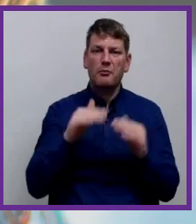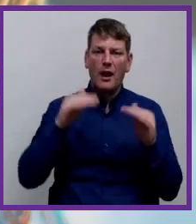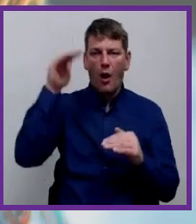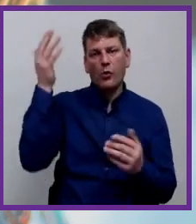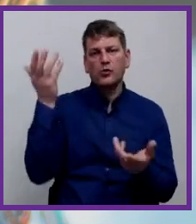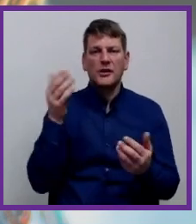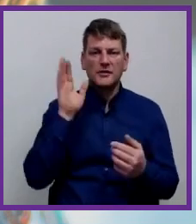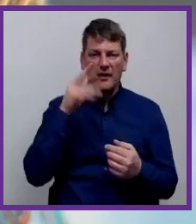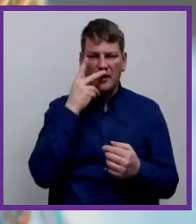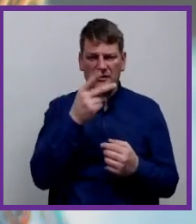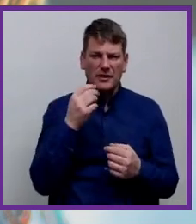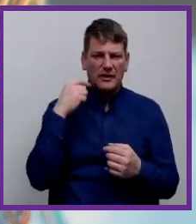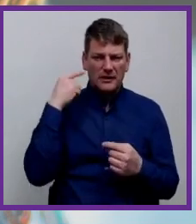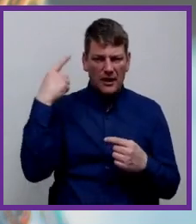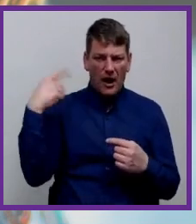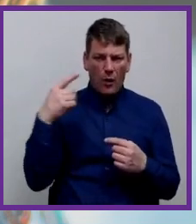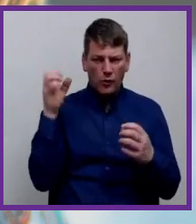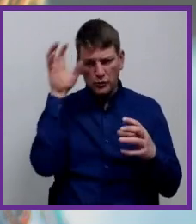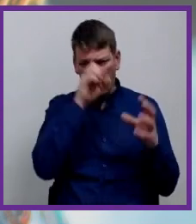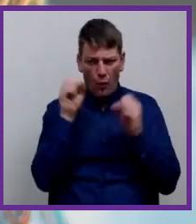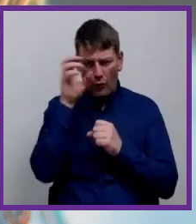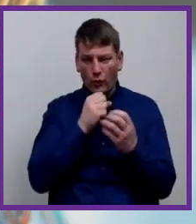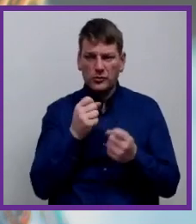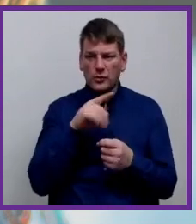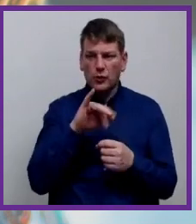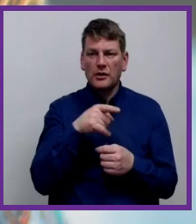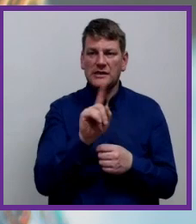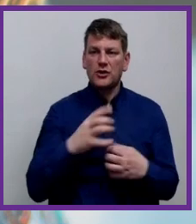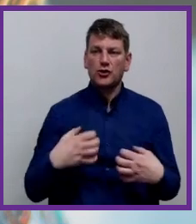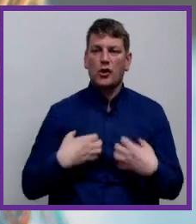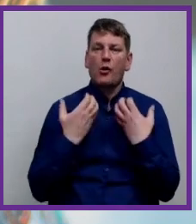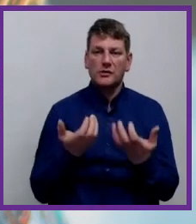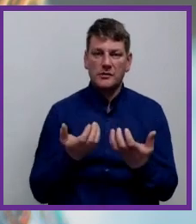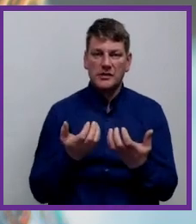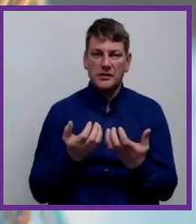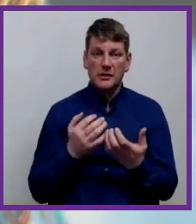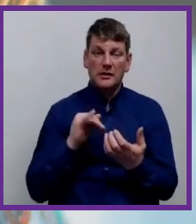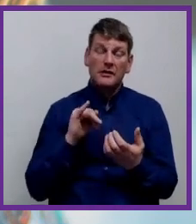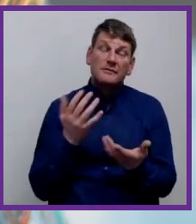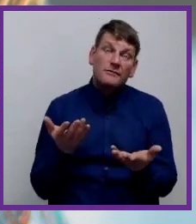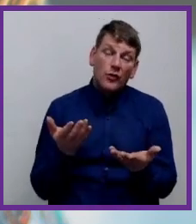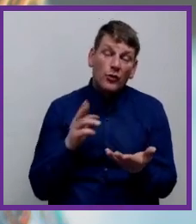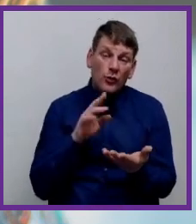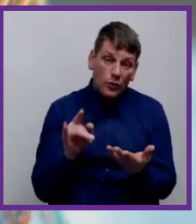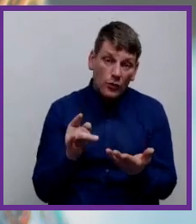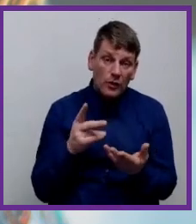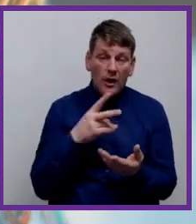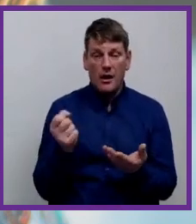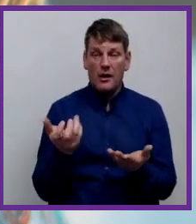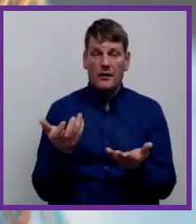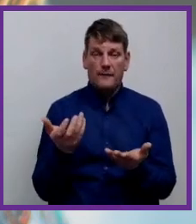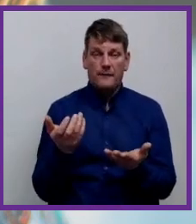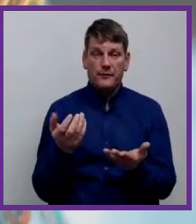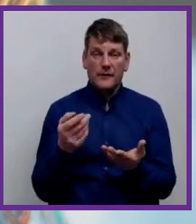trakus smurgus, tāpēc, ka viņam tas ir šausmas. Ja. Nu, ja jūs pat, tad kā, nu bet tas ir